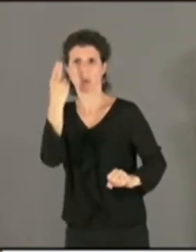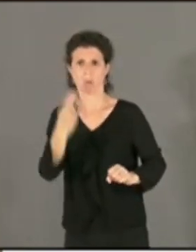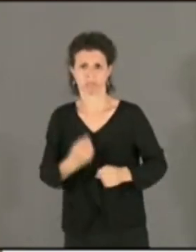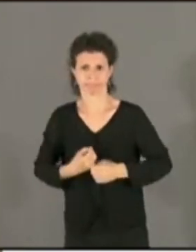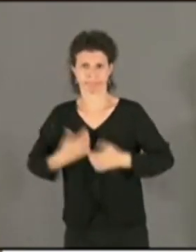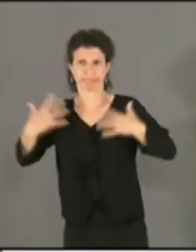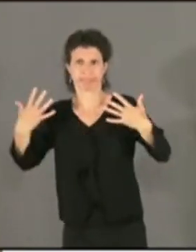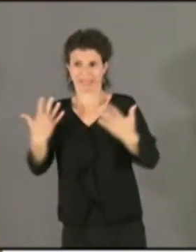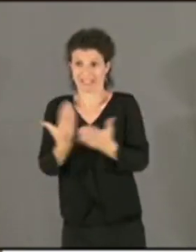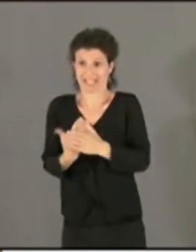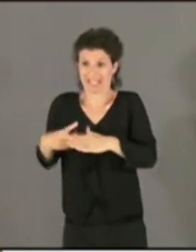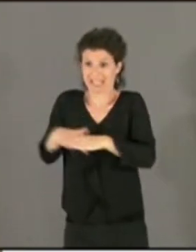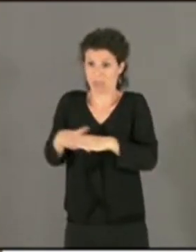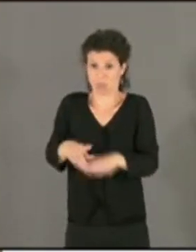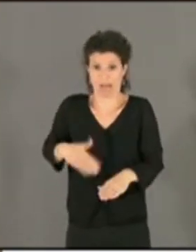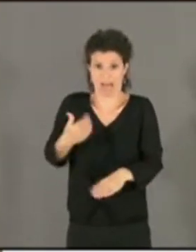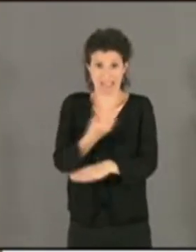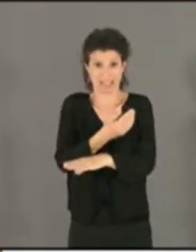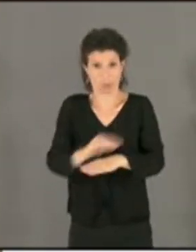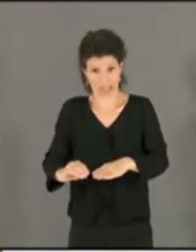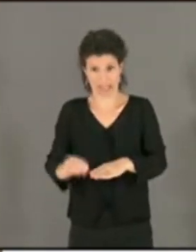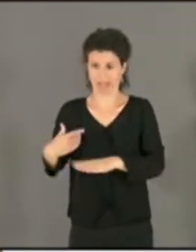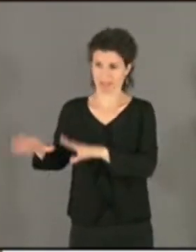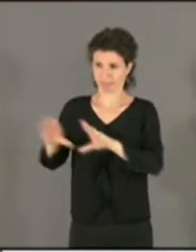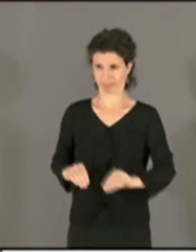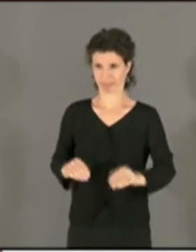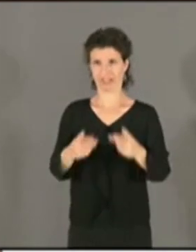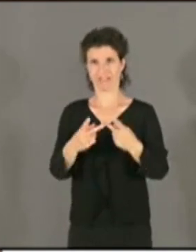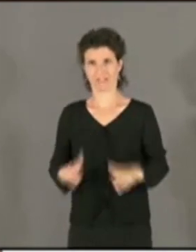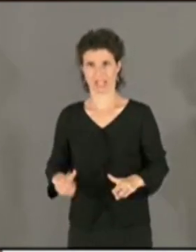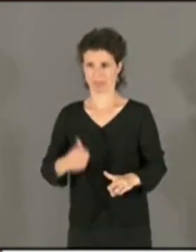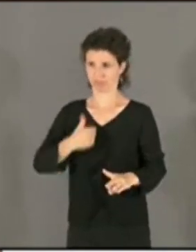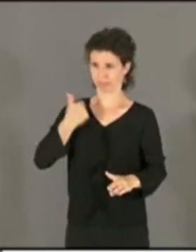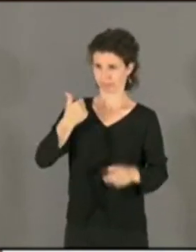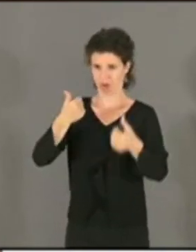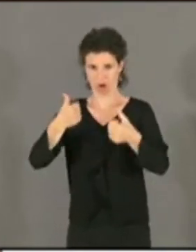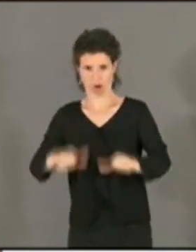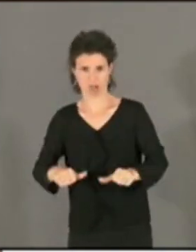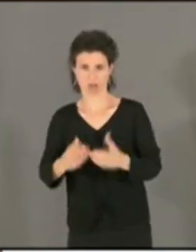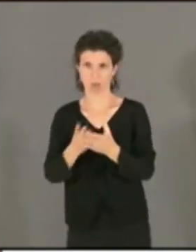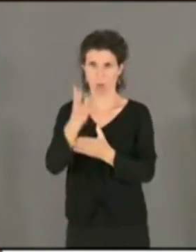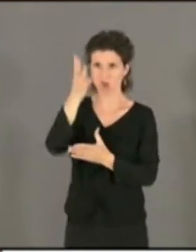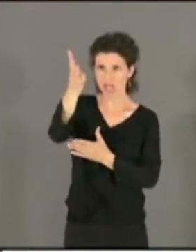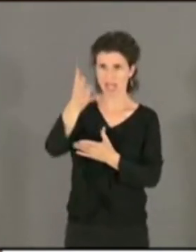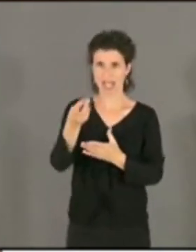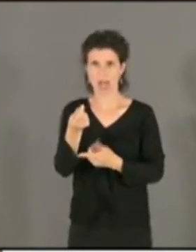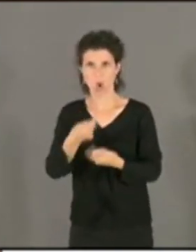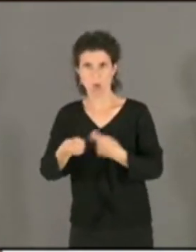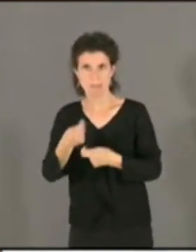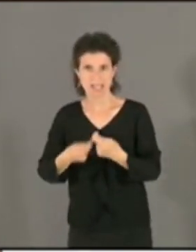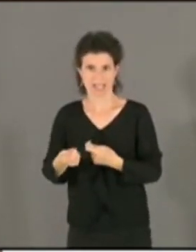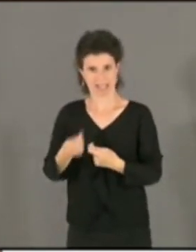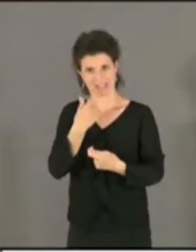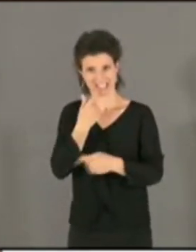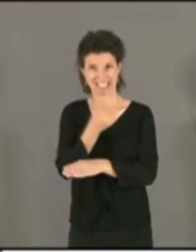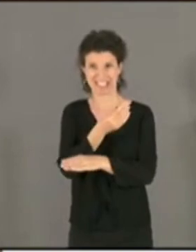Grâce à la sécurité, eh bien, on vient s'installer dans la ville où on y reste. Grâce à la sécurité, on a des projets, notamment des projets économiques. La sécurité,